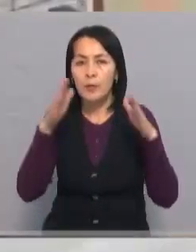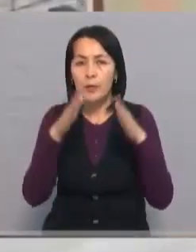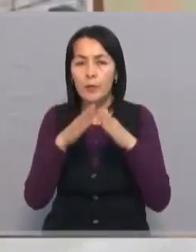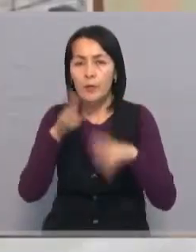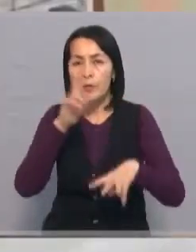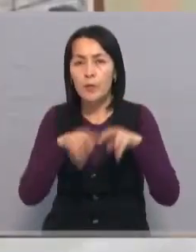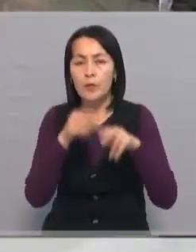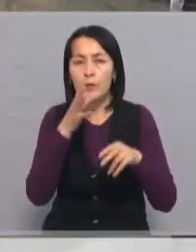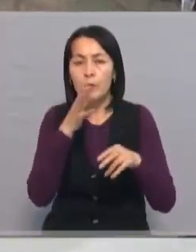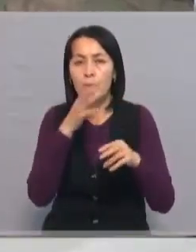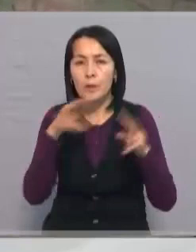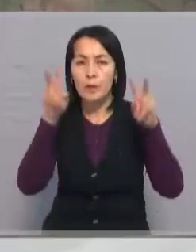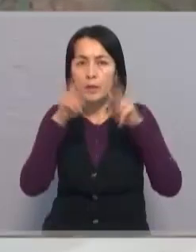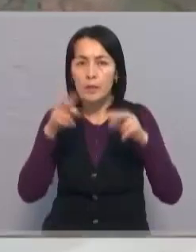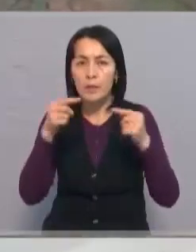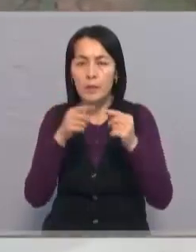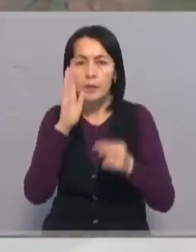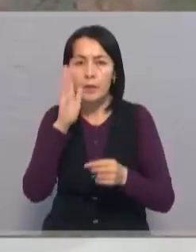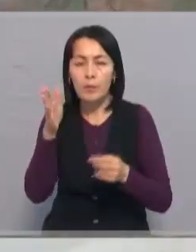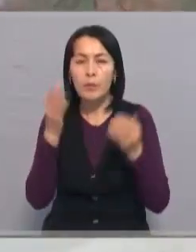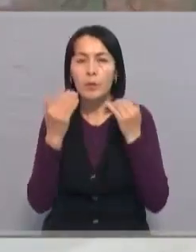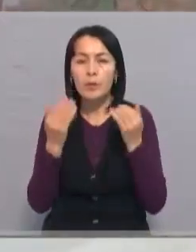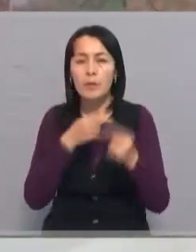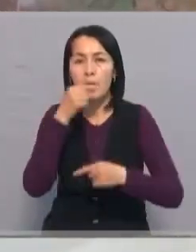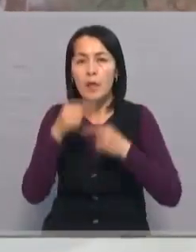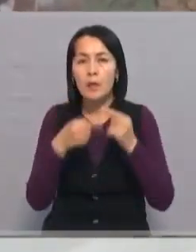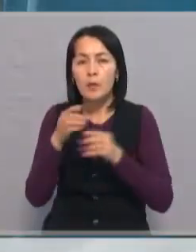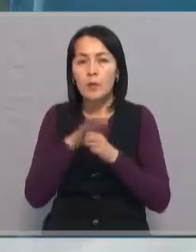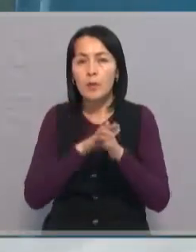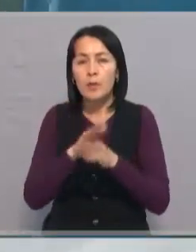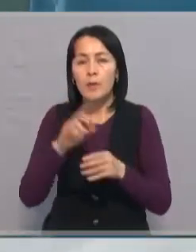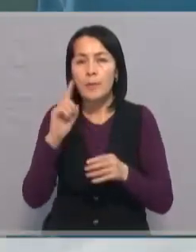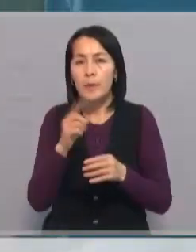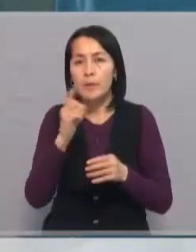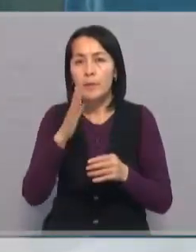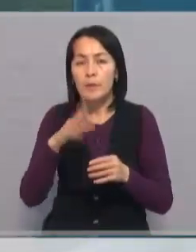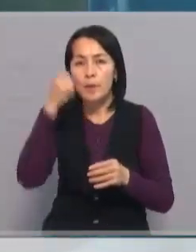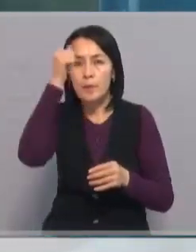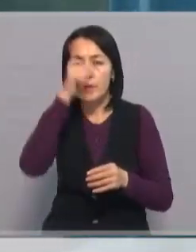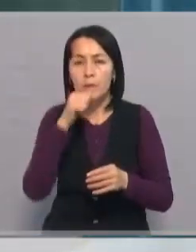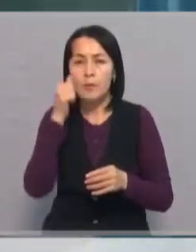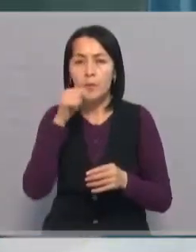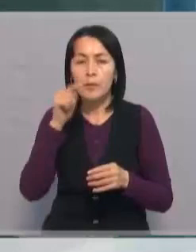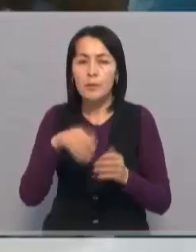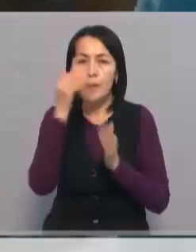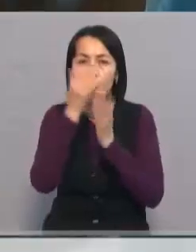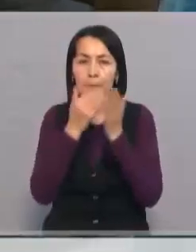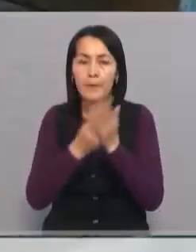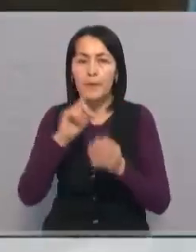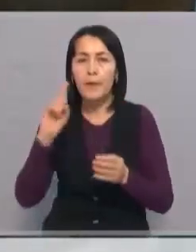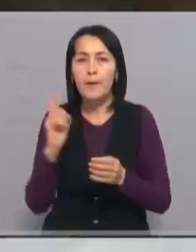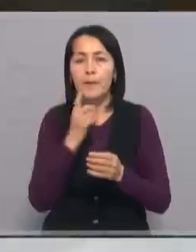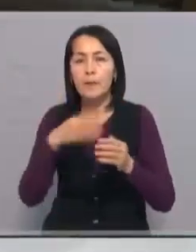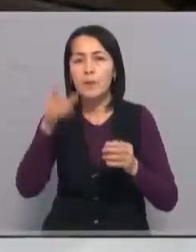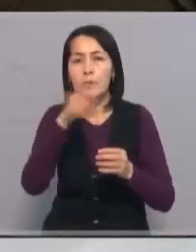кешендерінің құрылыс мерзімі сараптамадан соң белгілі болады екен. Алдын ала болжам бойынша 1-1,5 жыл көлемінде. Бағдарлама ең